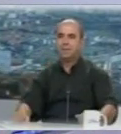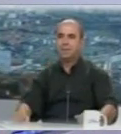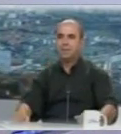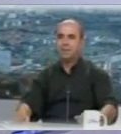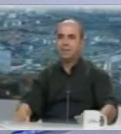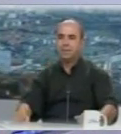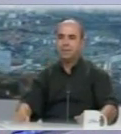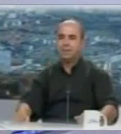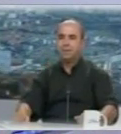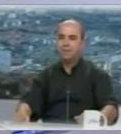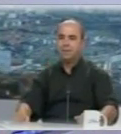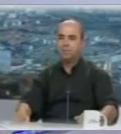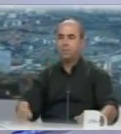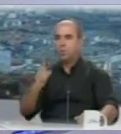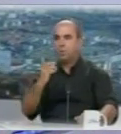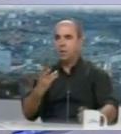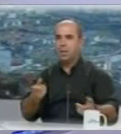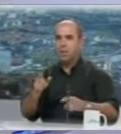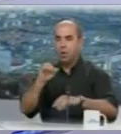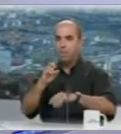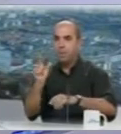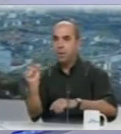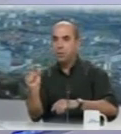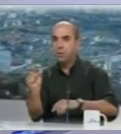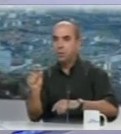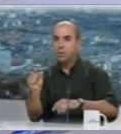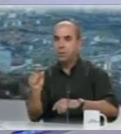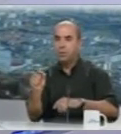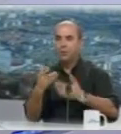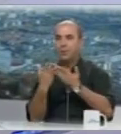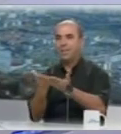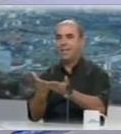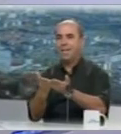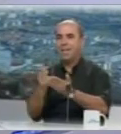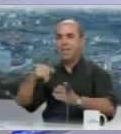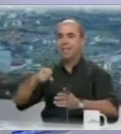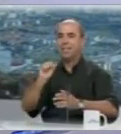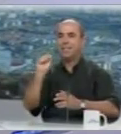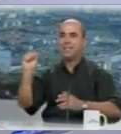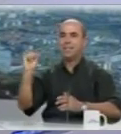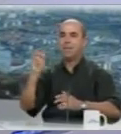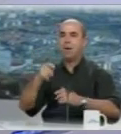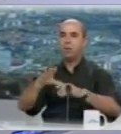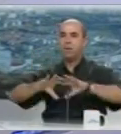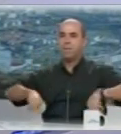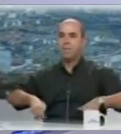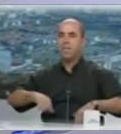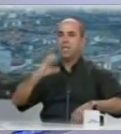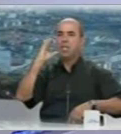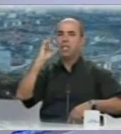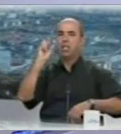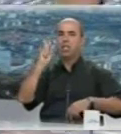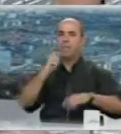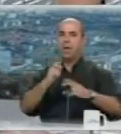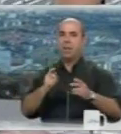بذكرك دوودة هناك يعني إهداء صغير مع الناس المشاوش إلى عائلة شعبان بالخصوص